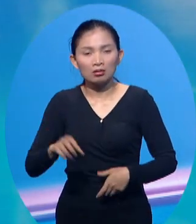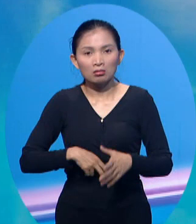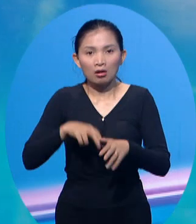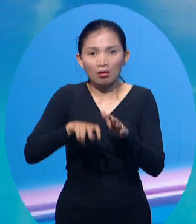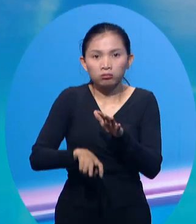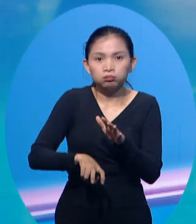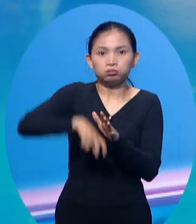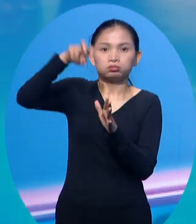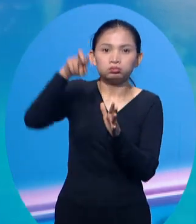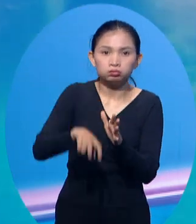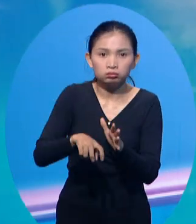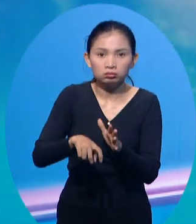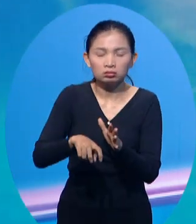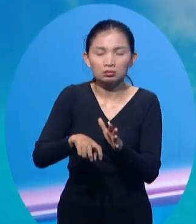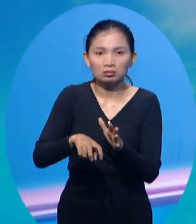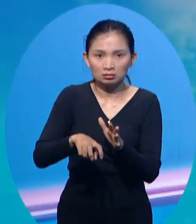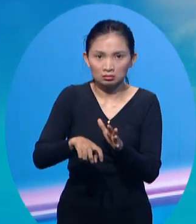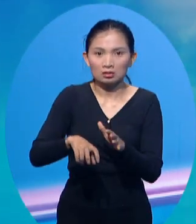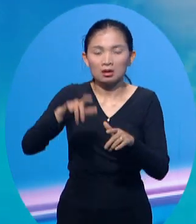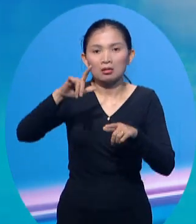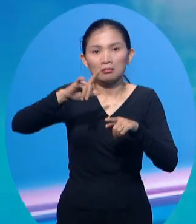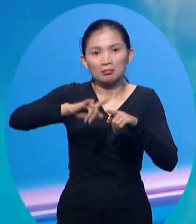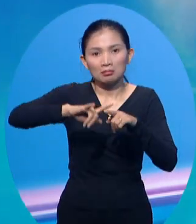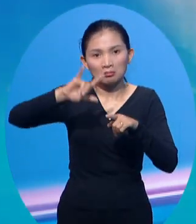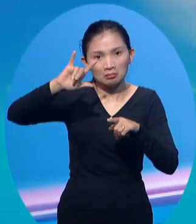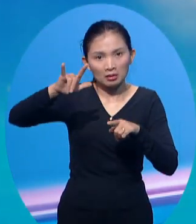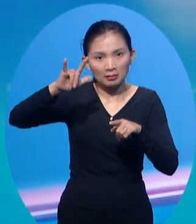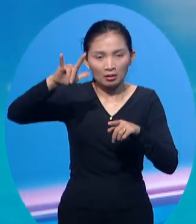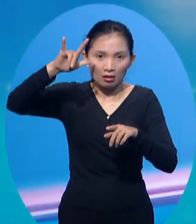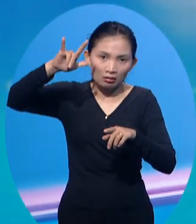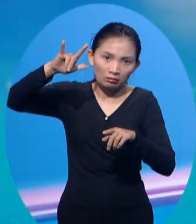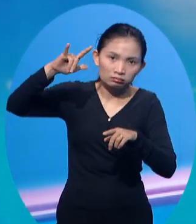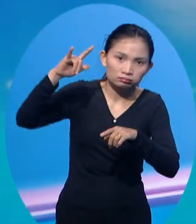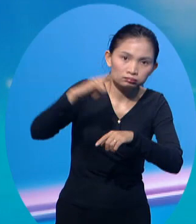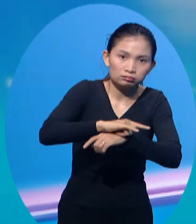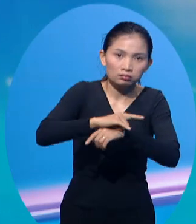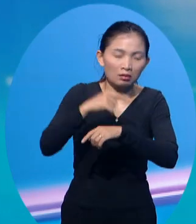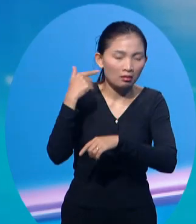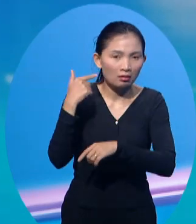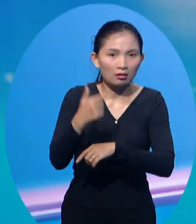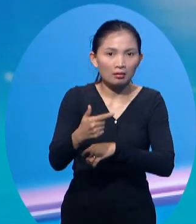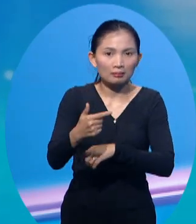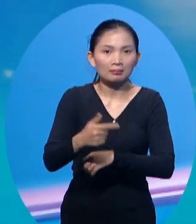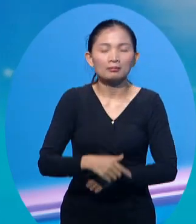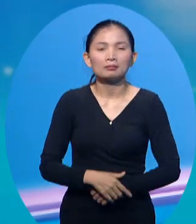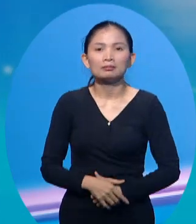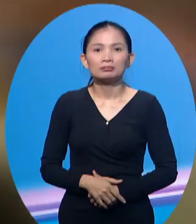máy bay phải hạ cánh khẩn cấp tại Bangkok hôm 24 tháng 5 là do sự thay đổi đột ngột về trọng lực của máy bay.